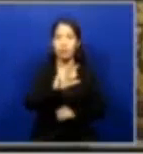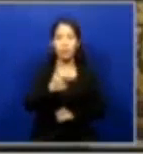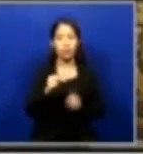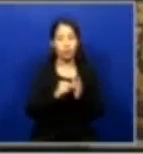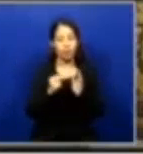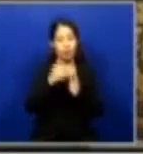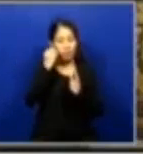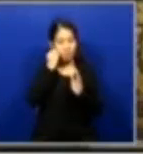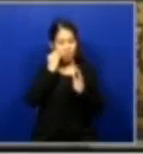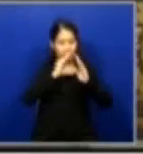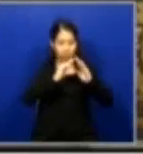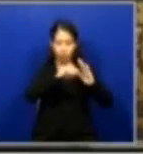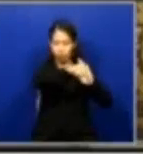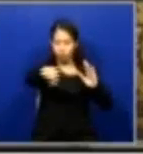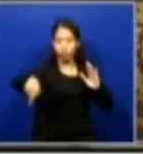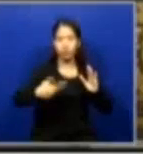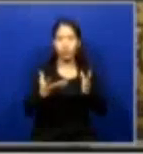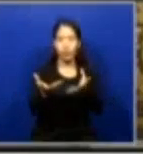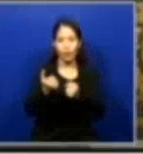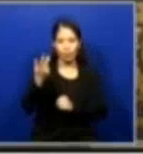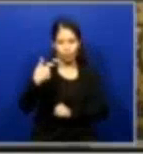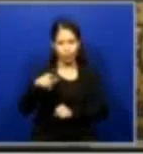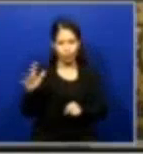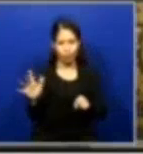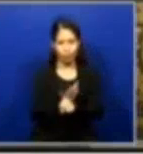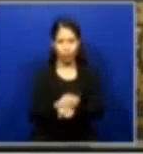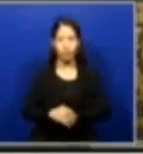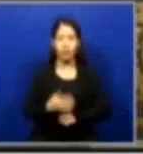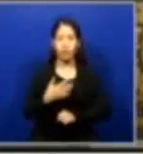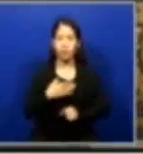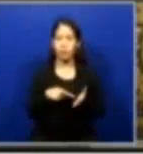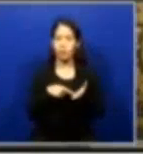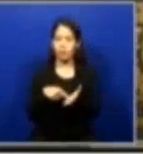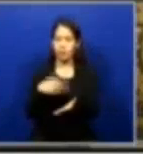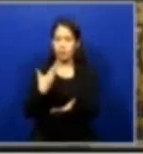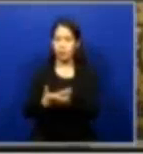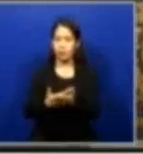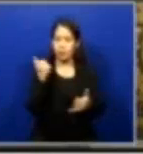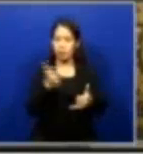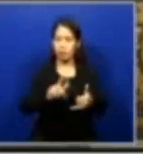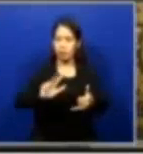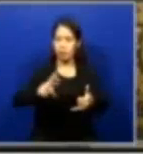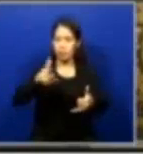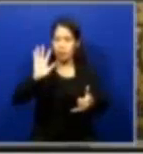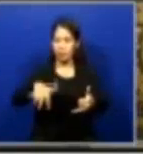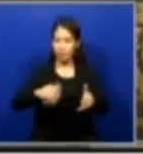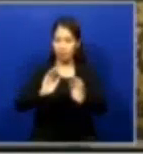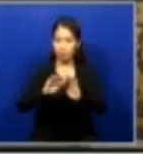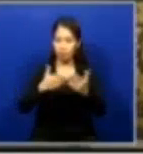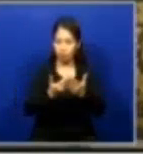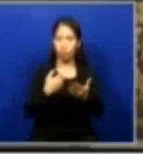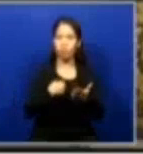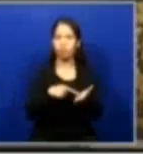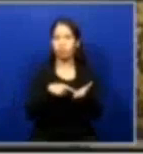านได้รับผลประโยชน์นี้ที่เป็นเกษตรกรผมเสนอให้จ่ายเงิน 35,000 บาทต่อครอบครัวผมจำ